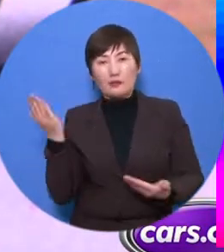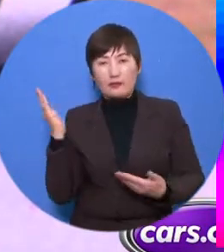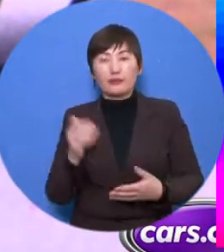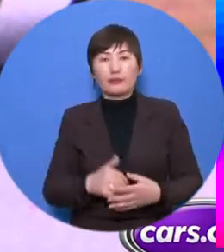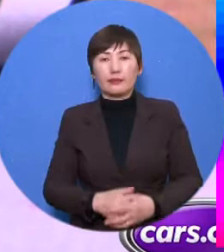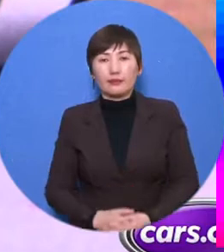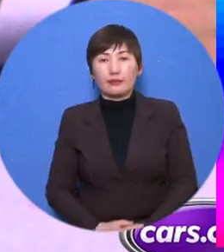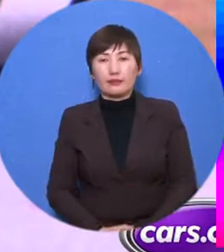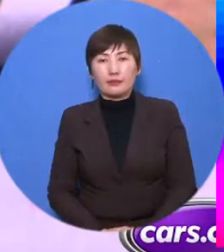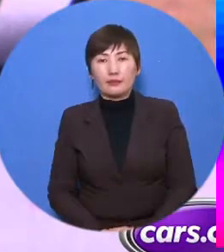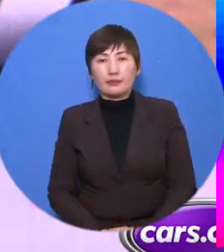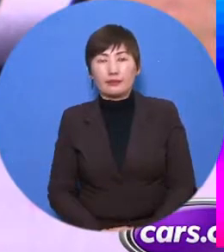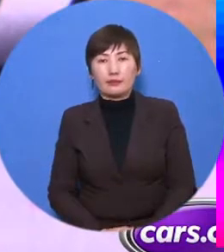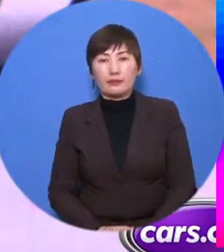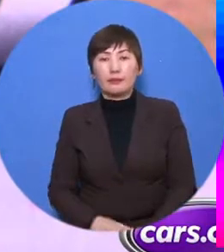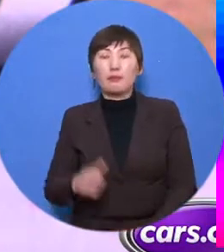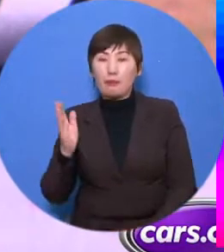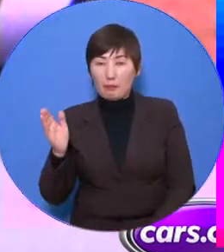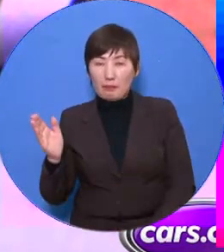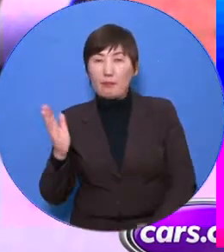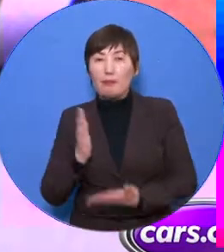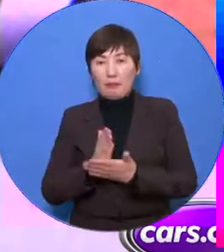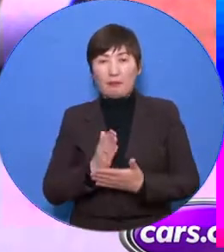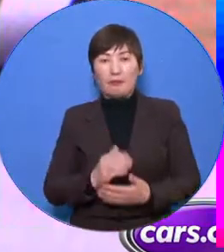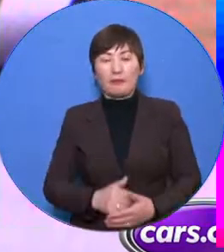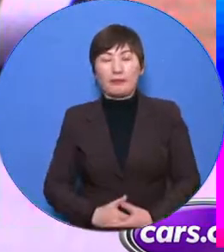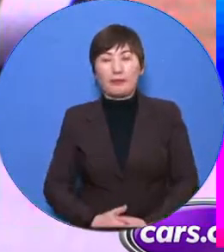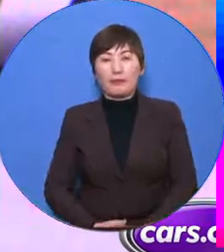За, баруун талдаа сууж байсан байна.